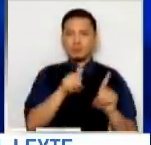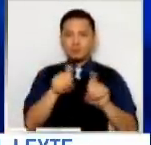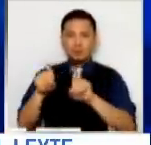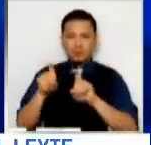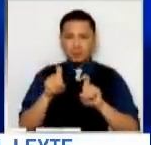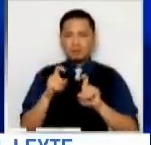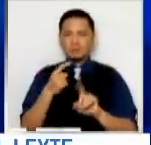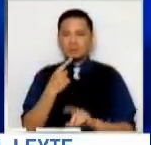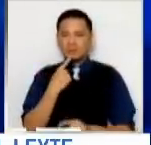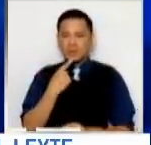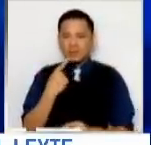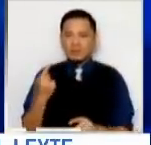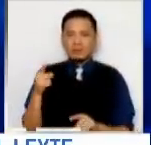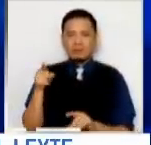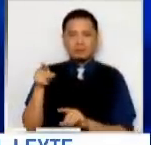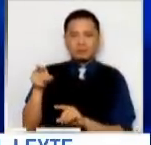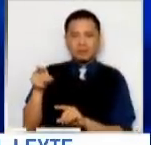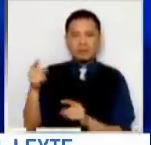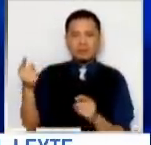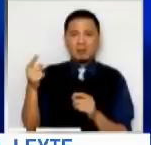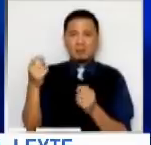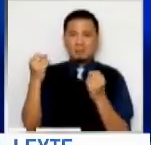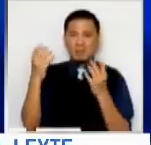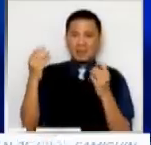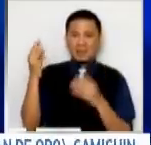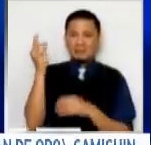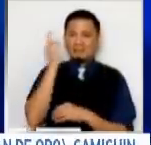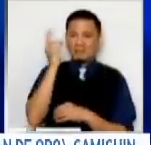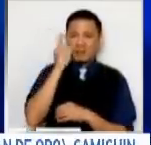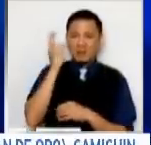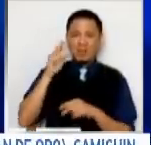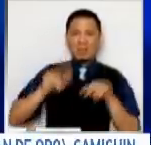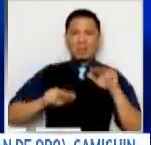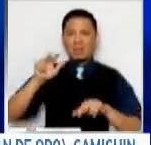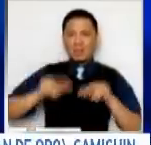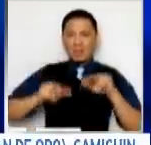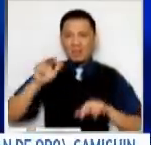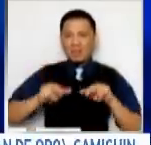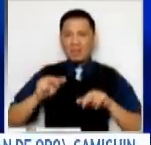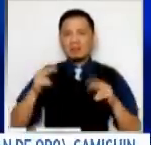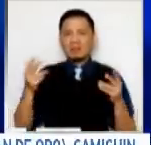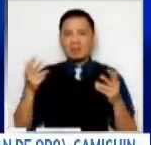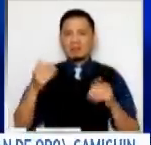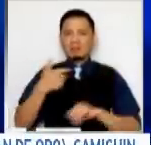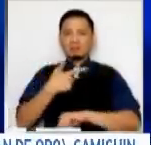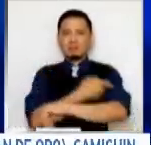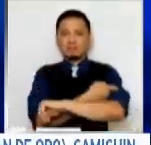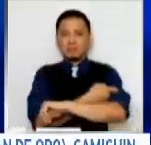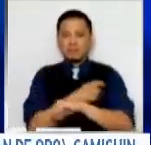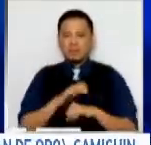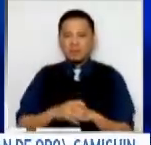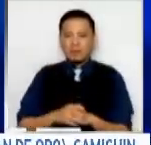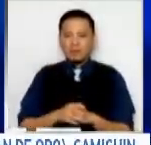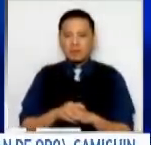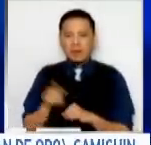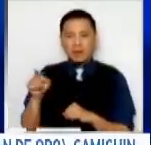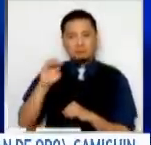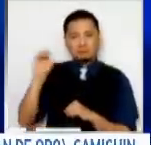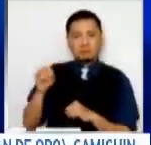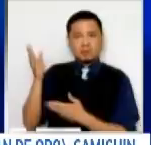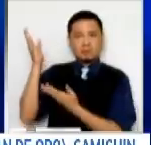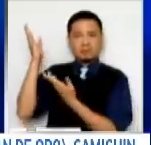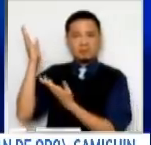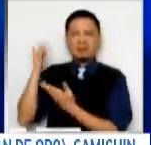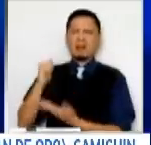Pilipino ang gustong magpabakuna, habang 6 sa 10 naman ang ayaw magpa-vaccinate laban sa COVID-19. Ito ay kahit